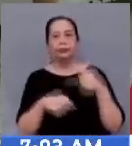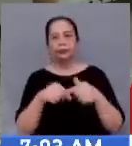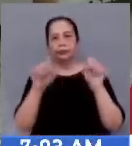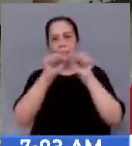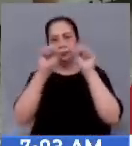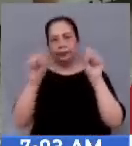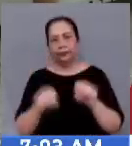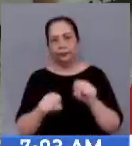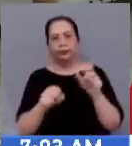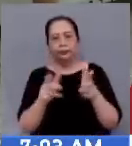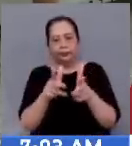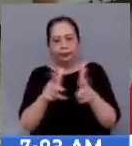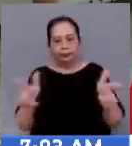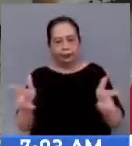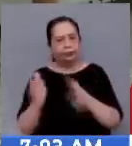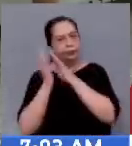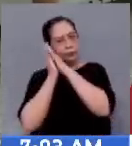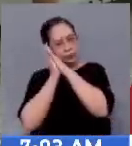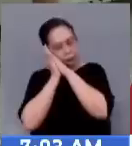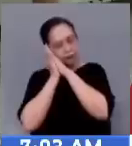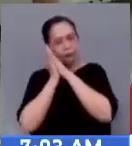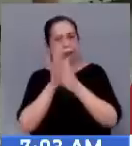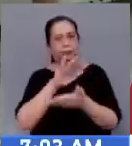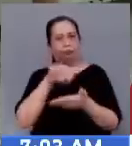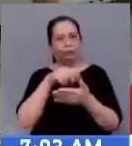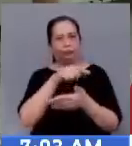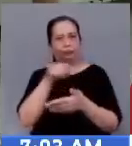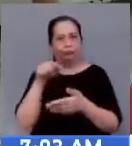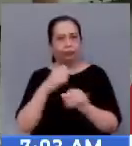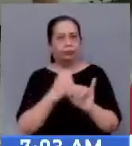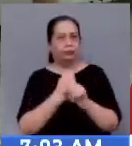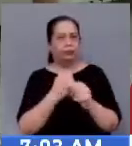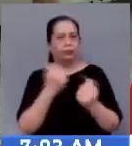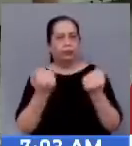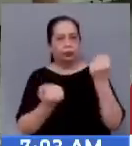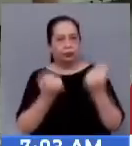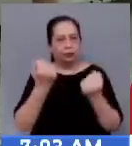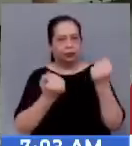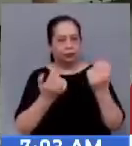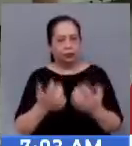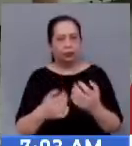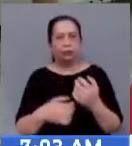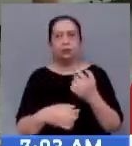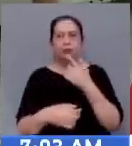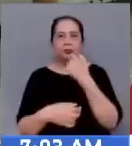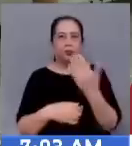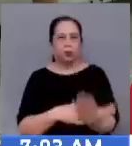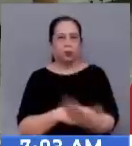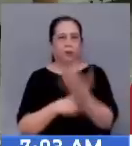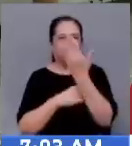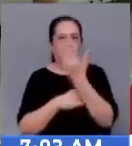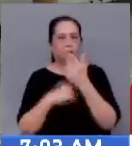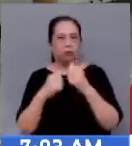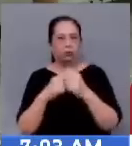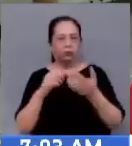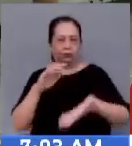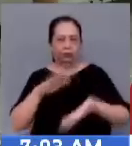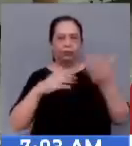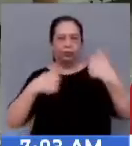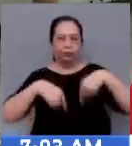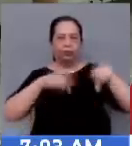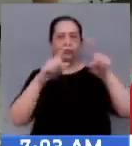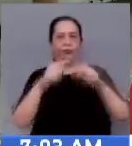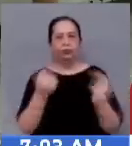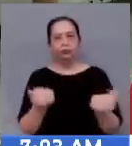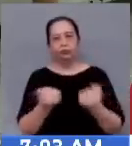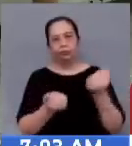at natutulog itong mga tsuper. Ngayon, yung mga tsuper natin dahil umaga na, lumarga na para mamasada. At kung may tatanong